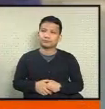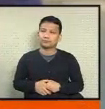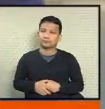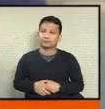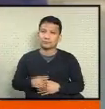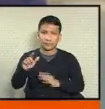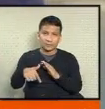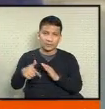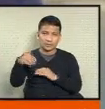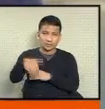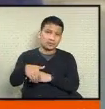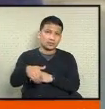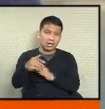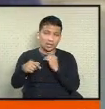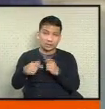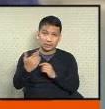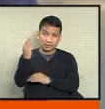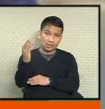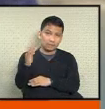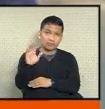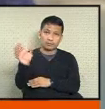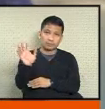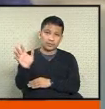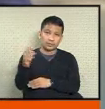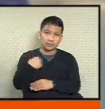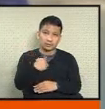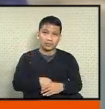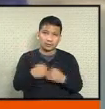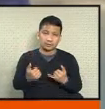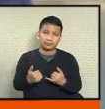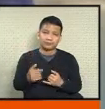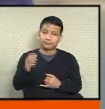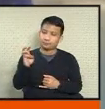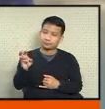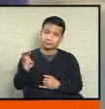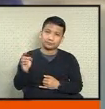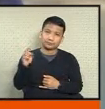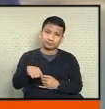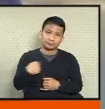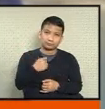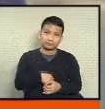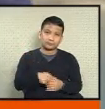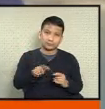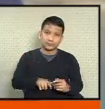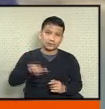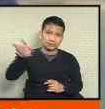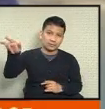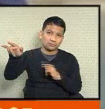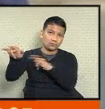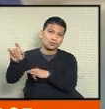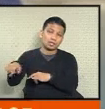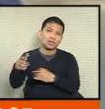Bok, kaninang tanghali ay merong 50 Chinese nationals at ngayong gabi naman 16 na Chinese nationals ang nakalipad papauwi ng